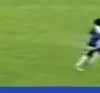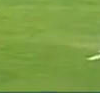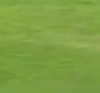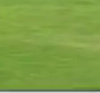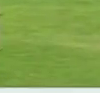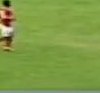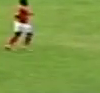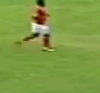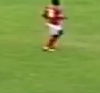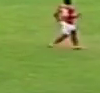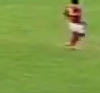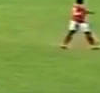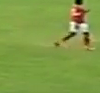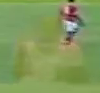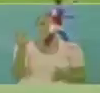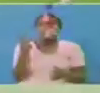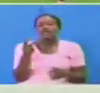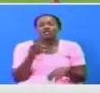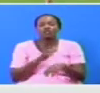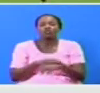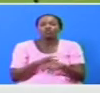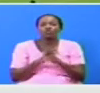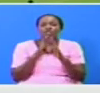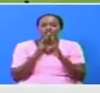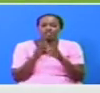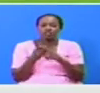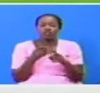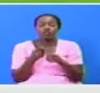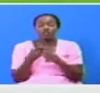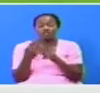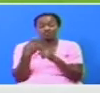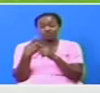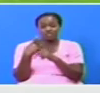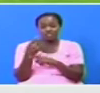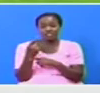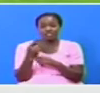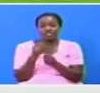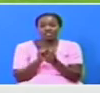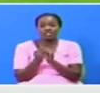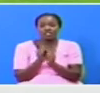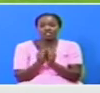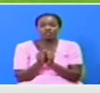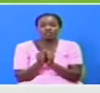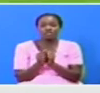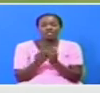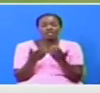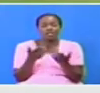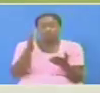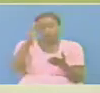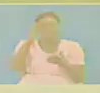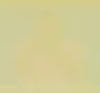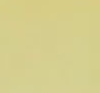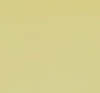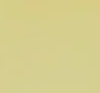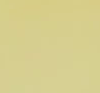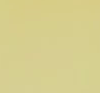Na mtazamaji, Kenya imekuwa na matokeo mazuri katika mechi zake za hivi majuzi, kumaanisha kwamba ina imani kwamba mechi hii ya